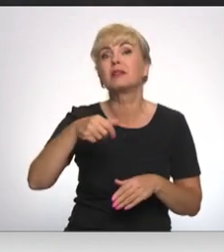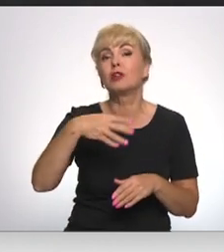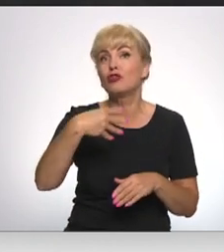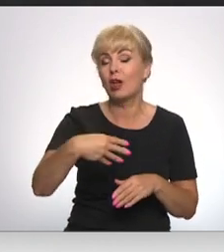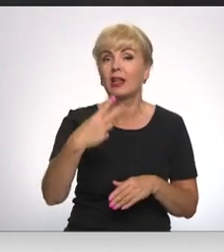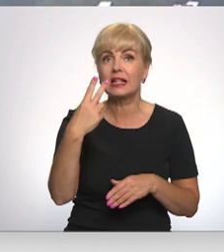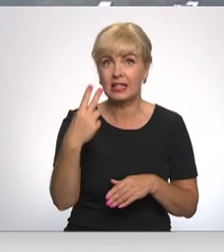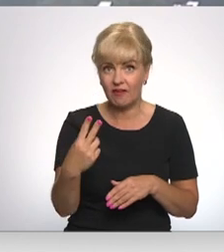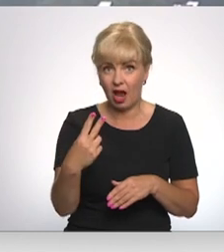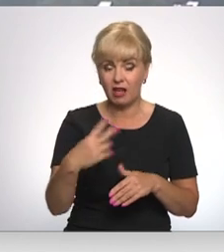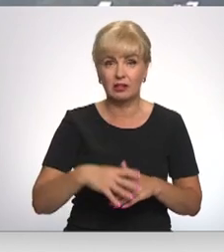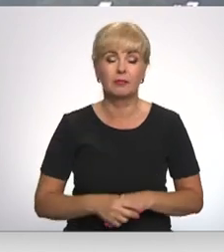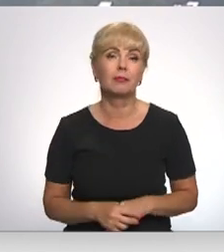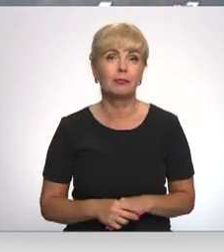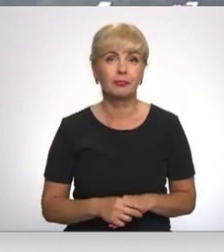16.42.